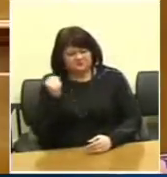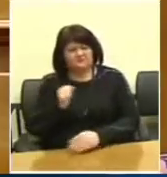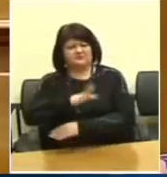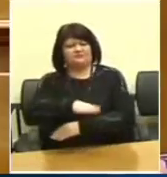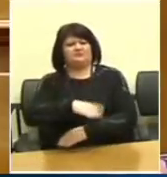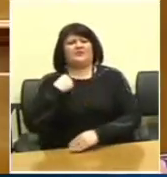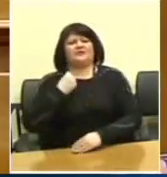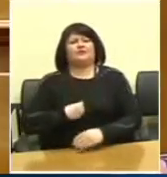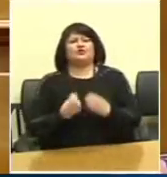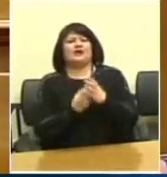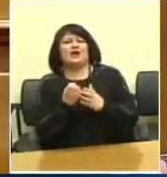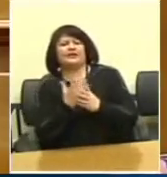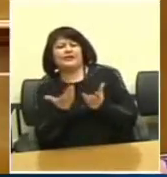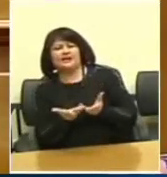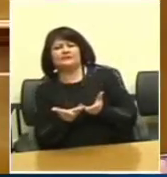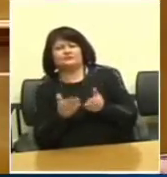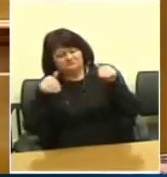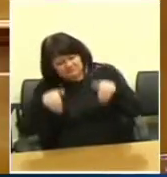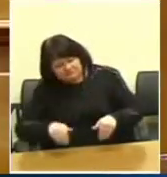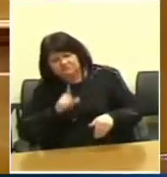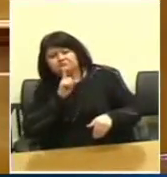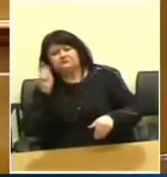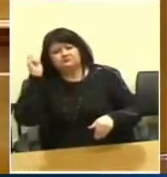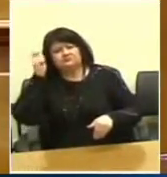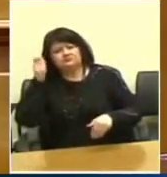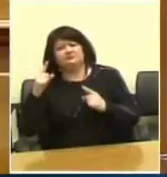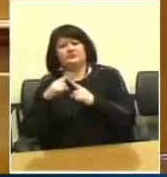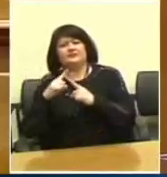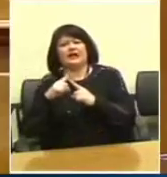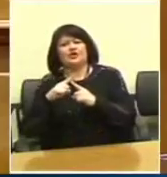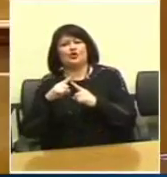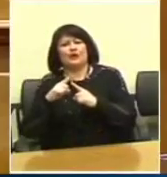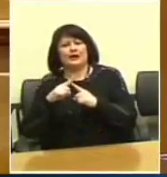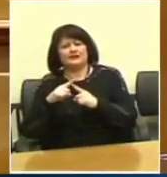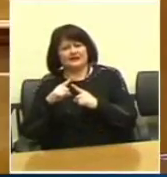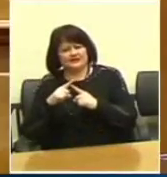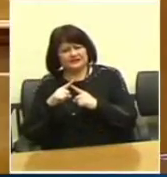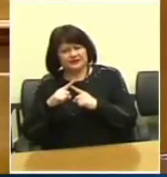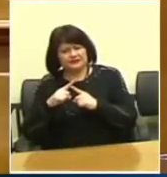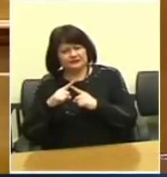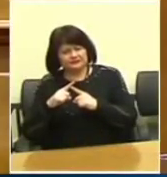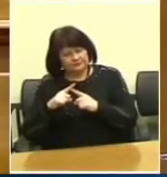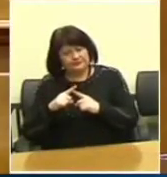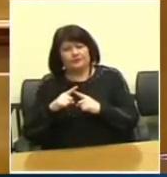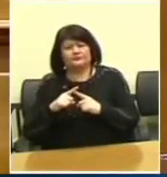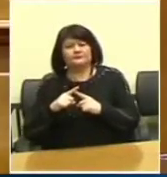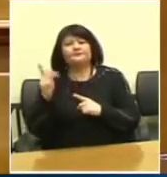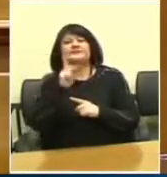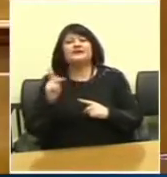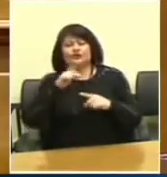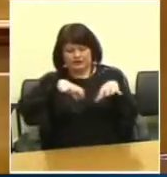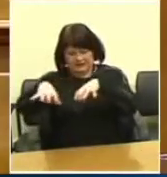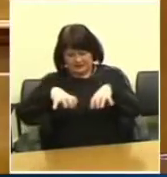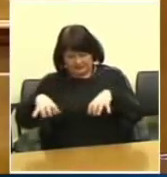δημόσιων αγαθών, την υποταγή της πολιτικής σε τεχνοκράτες, την ανάθεση της διεύθυνσης των κοινωνιών